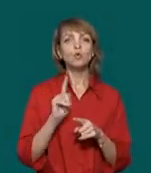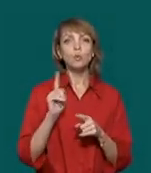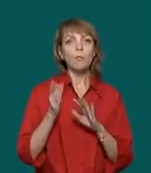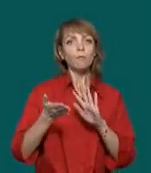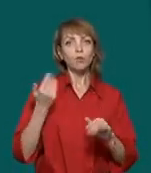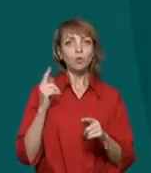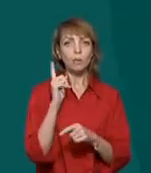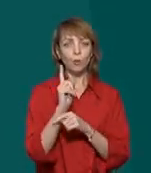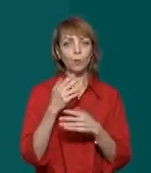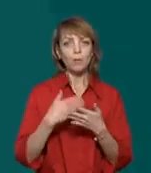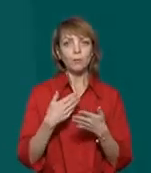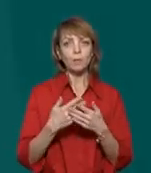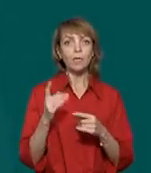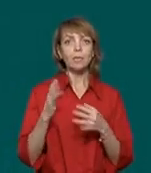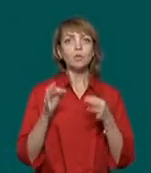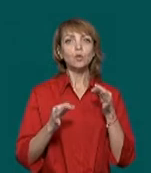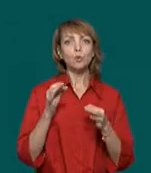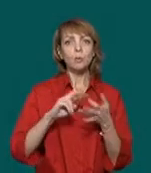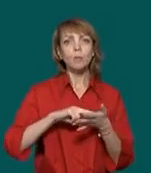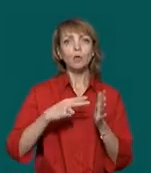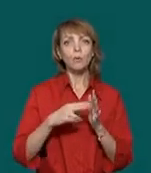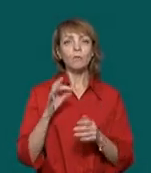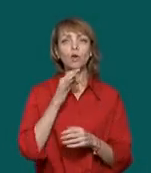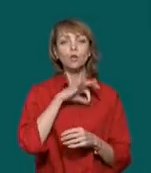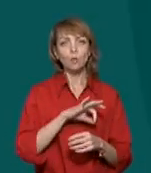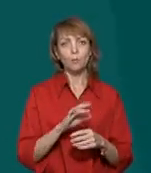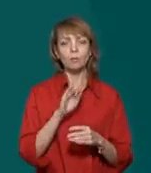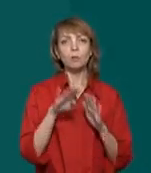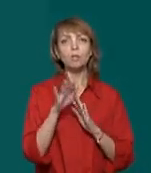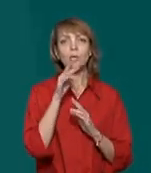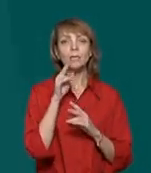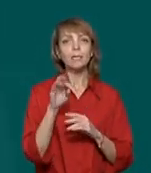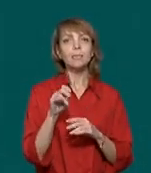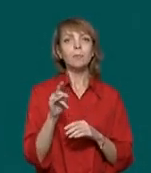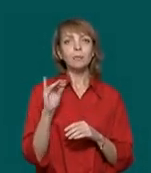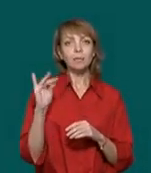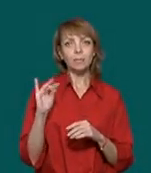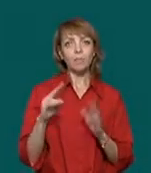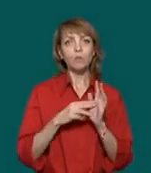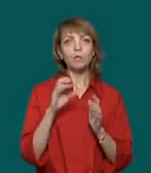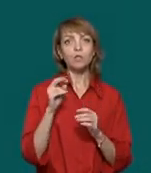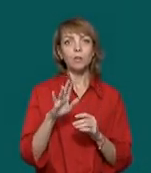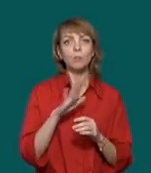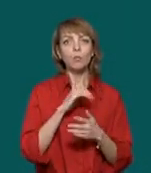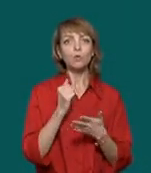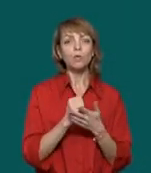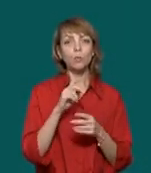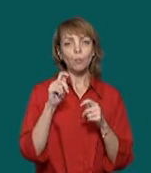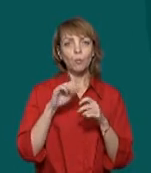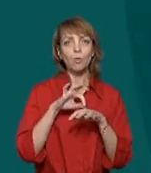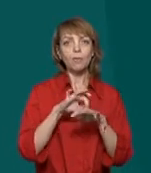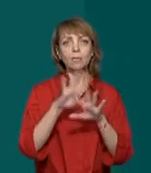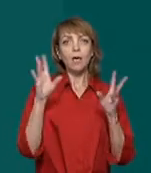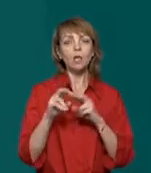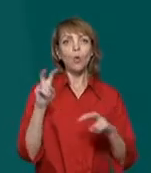вилучити заборонені предмети, які засуджені планували використовувати під час дестабілізації, 8 січня було в установі проведено